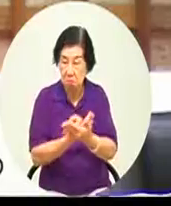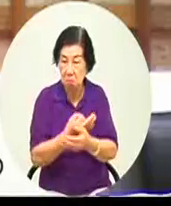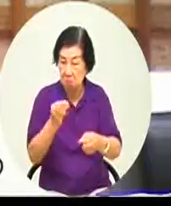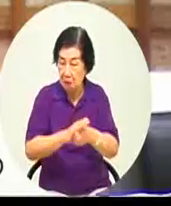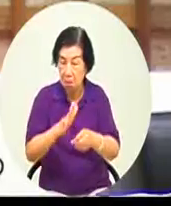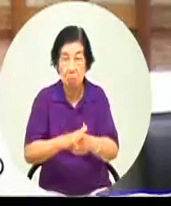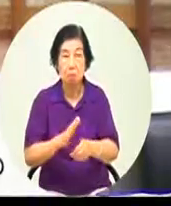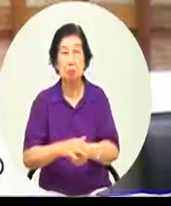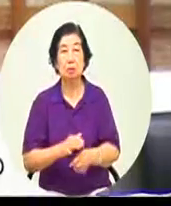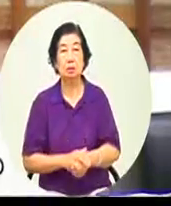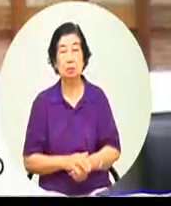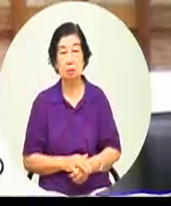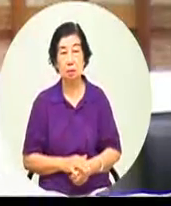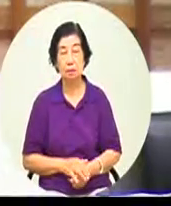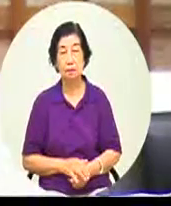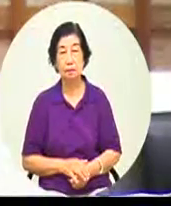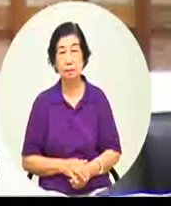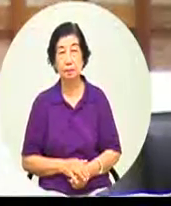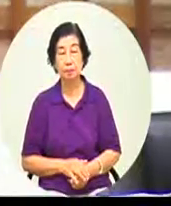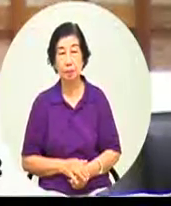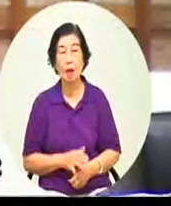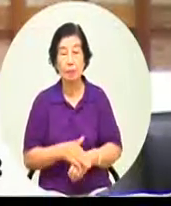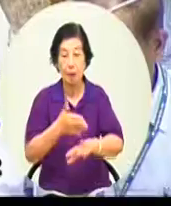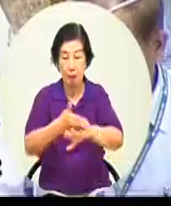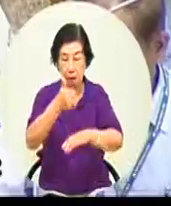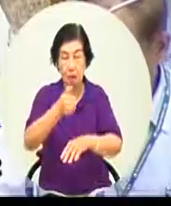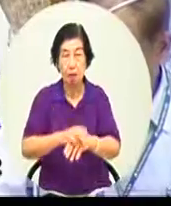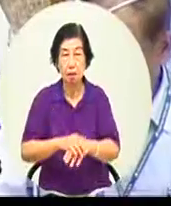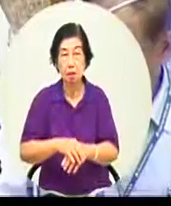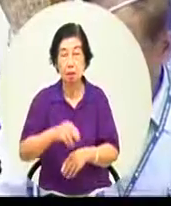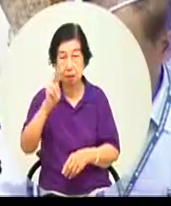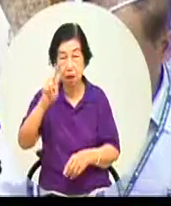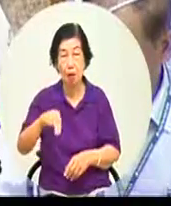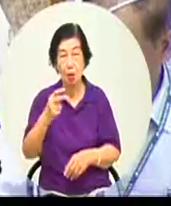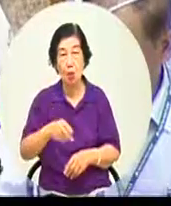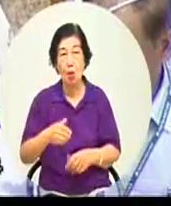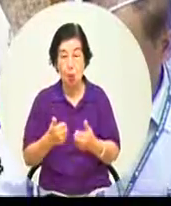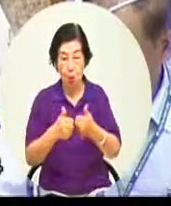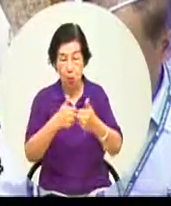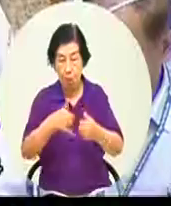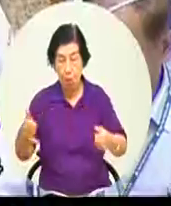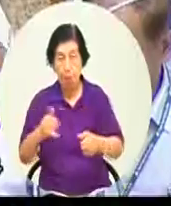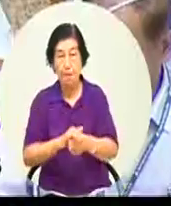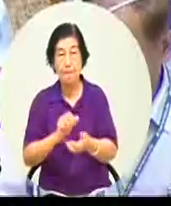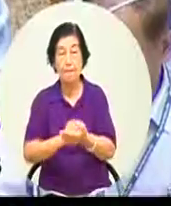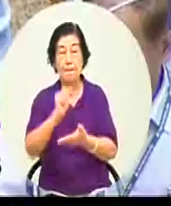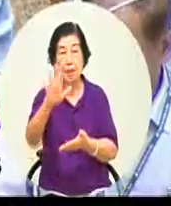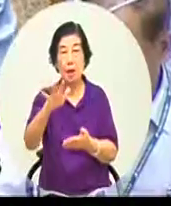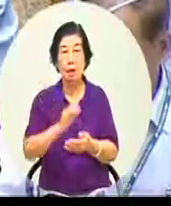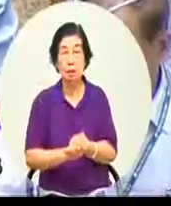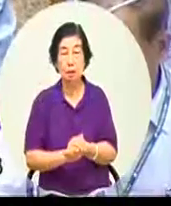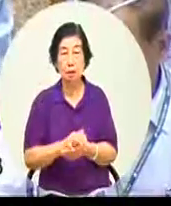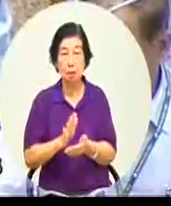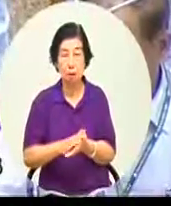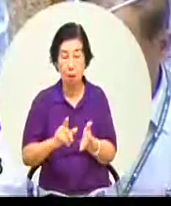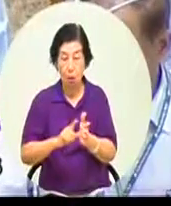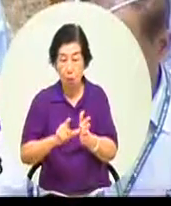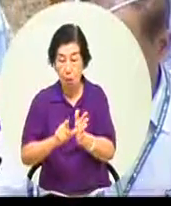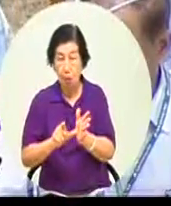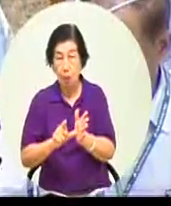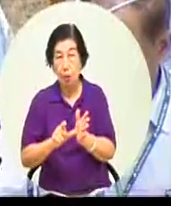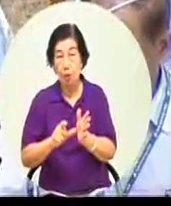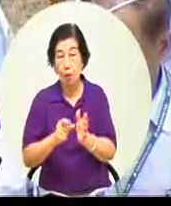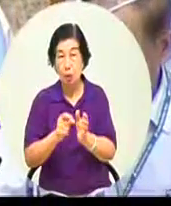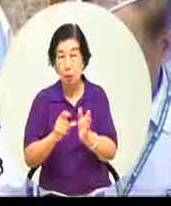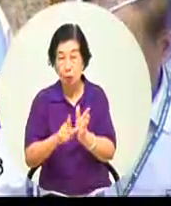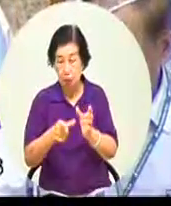好不好？ 好， 好， 感谢感谢刘议员，我在此也跟刘议员报告一下了哈。我们有长期跟中期跟短期的部分，